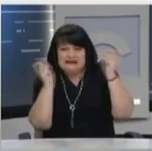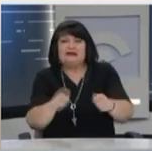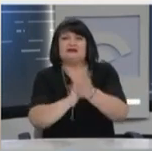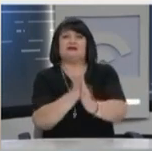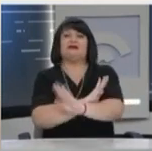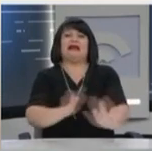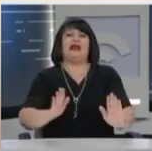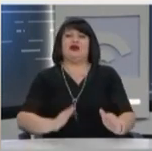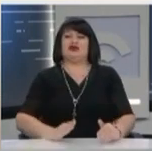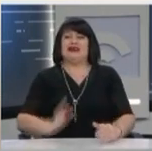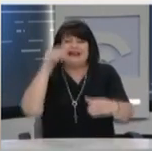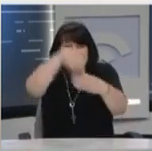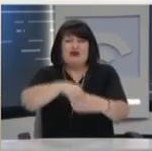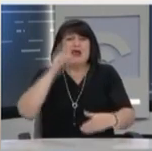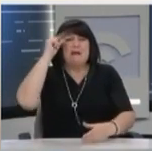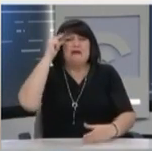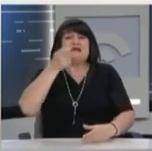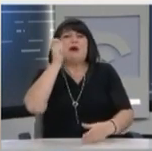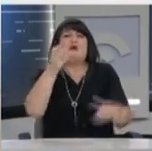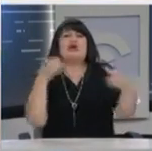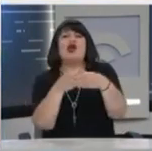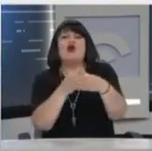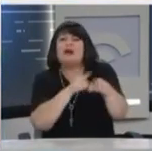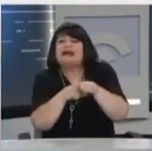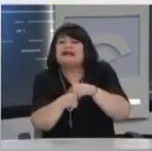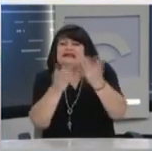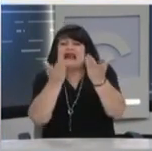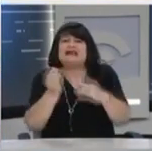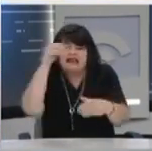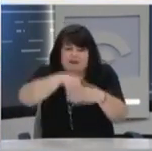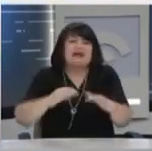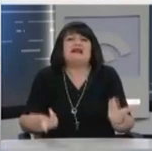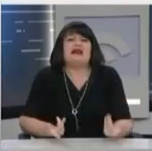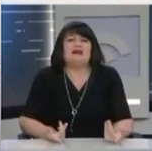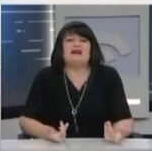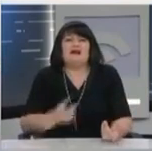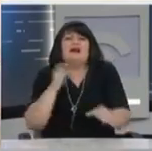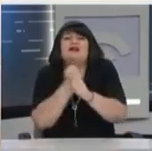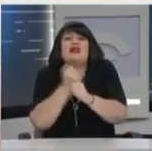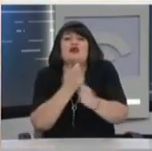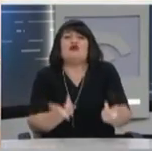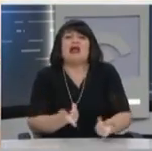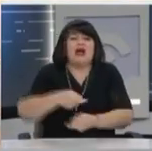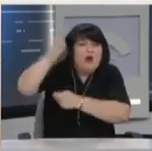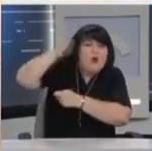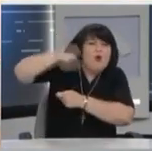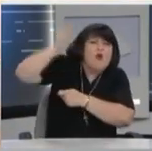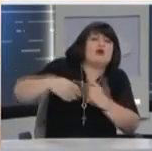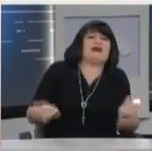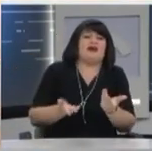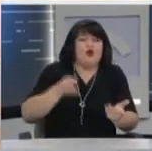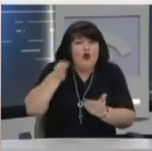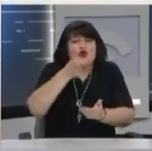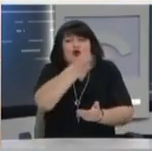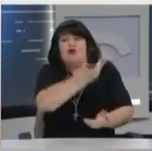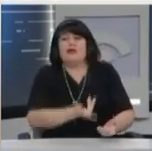τις επιτέλους. Τι δουλειά έχει το πανεπιστήμιο με κόμματα? Τι δουλειά έχει το πανεπιστήμιο με τα κόμματα που παίρνουν έναν Πατανόπουλο και βάφει? Όλοι περάσαμε